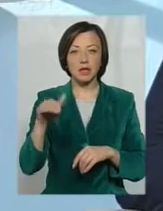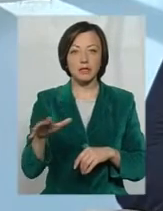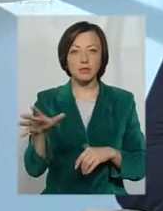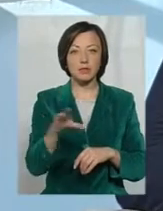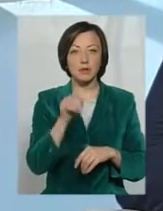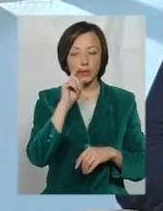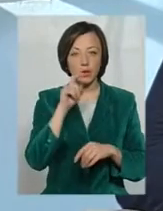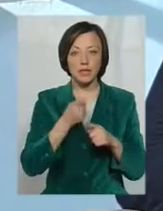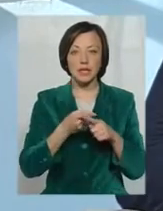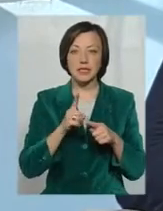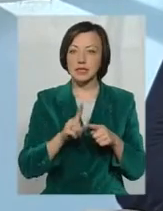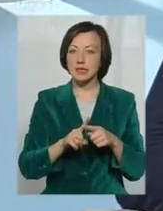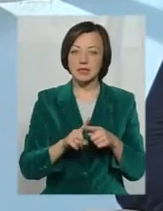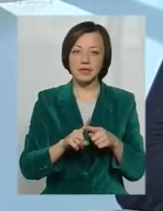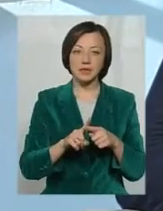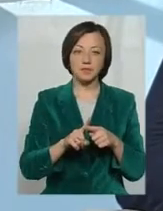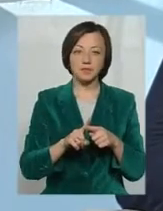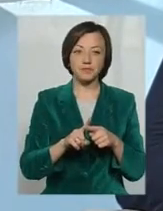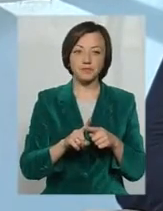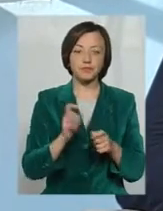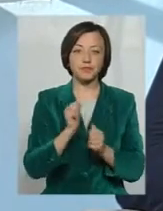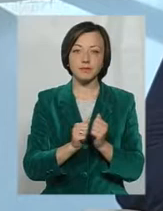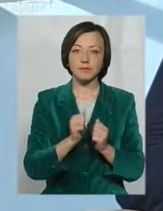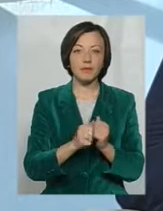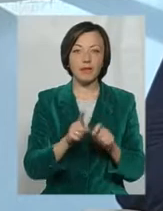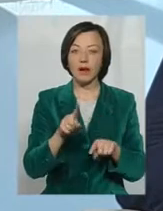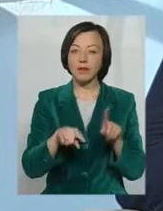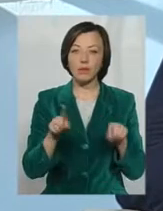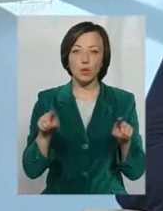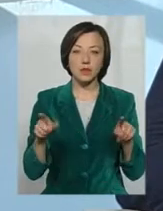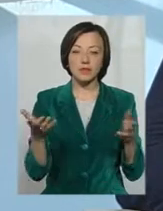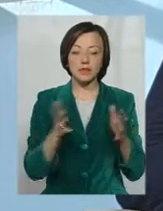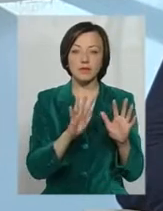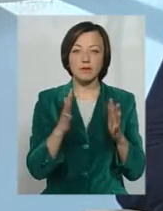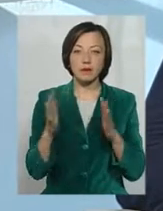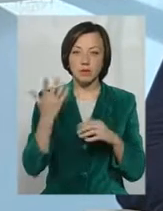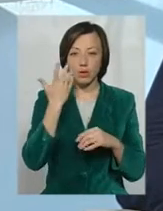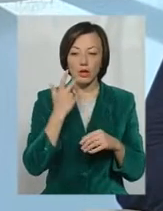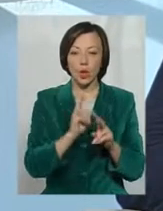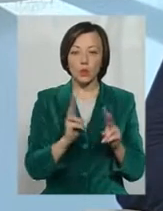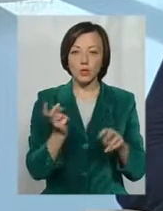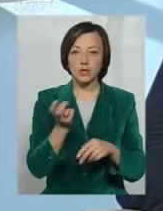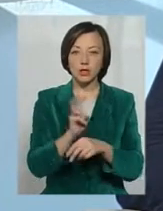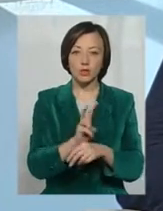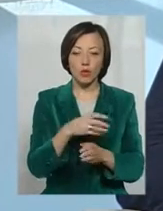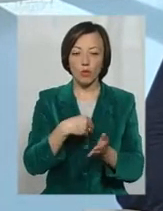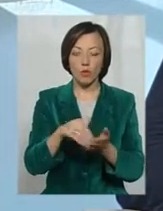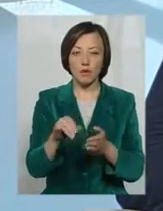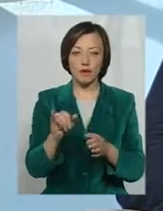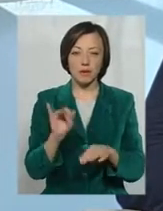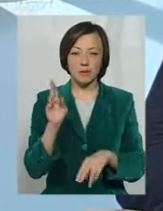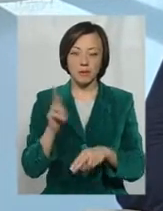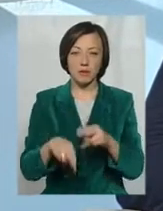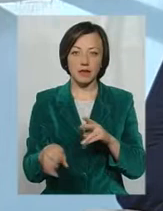це не дуже часто, це не одиничні якісь випадки, коли хтось зайшов, купив актив і на цьому